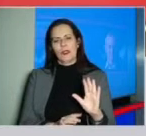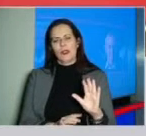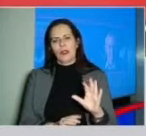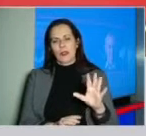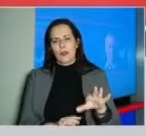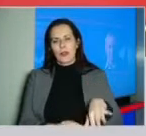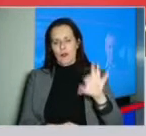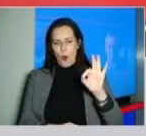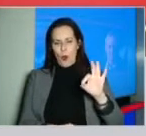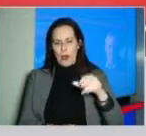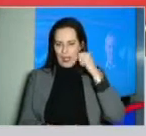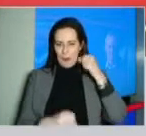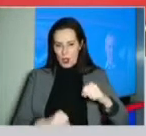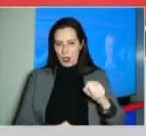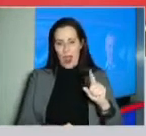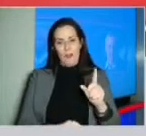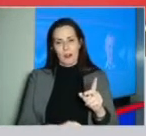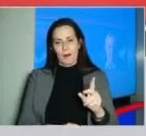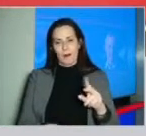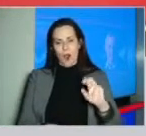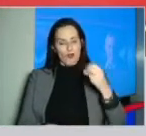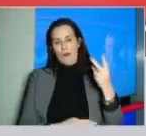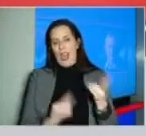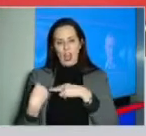עם גבי אשכנזי, אבל הם יחזרו עוד שבועיים.